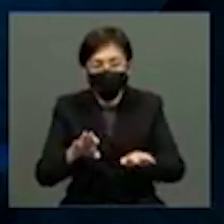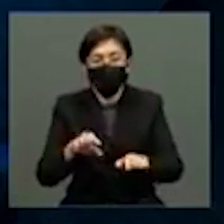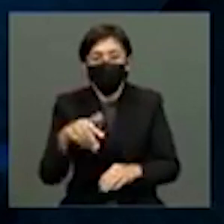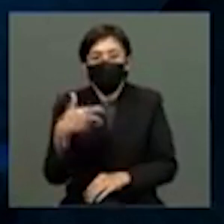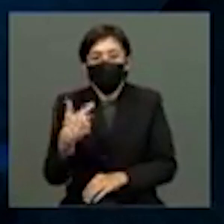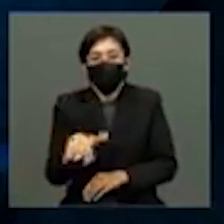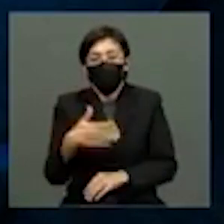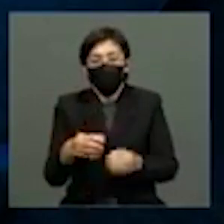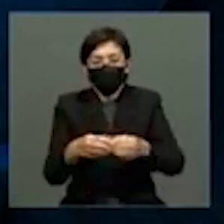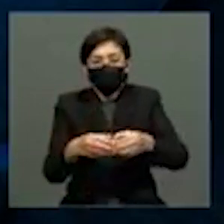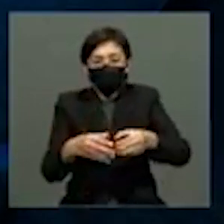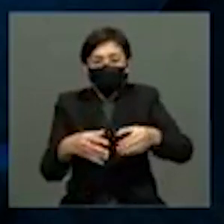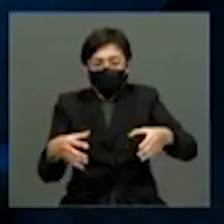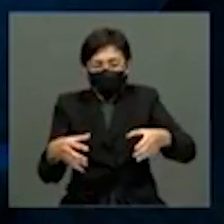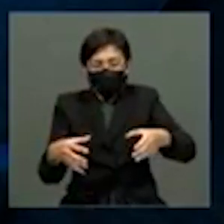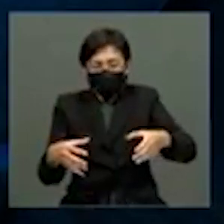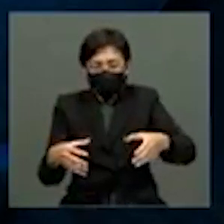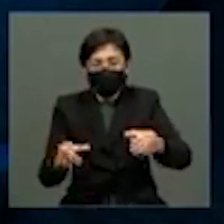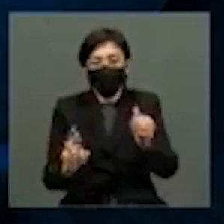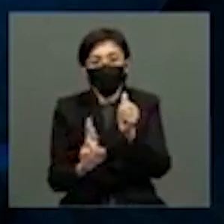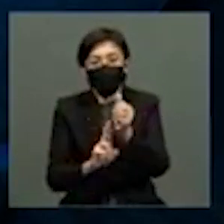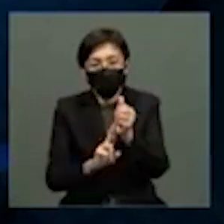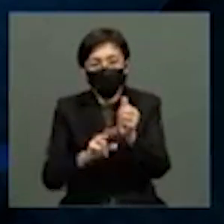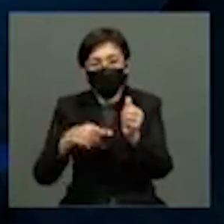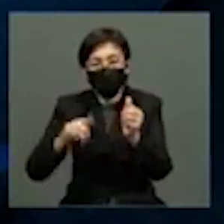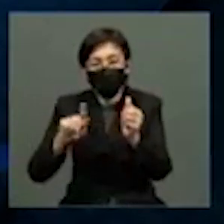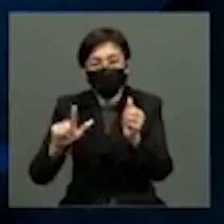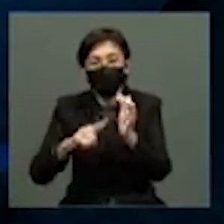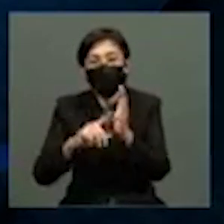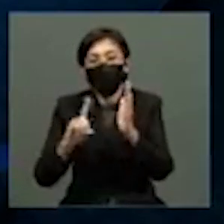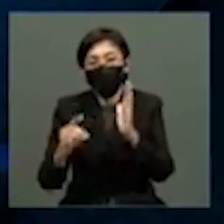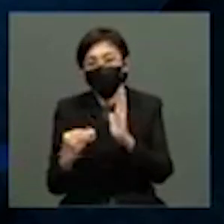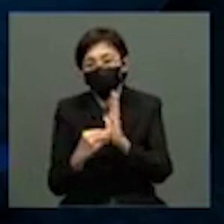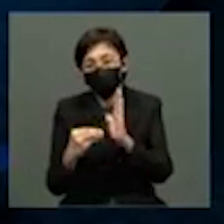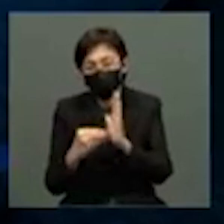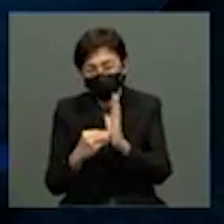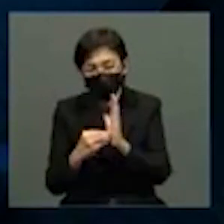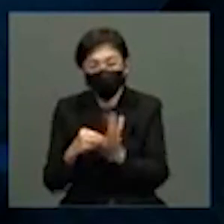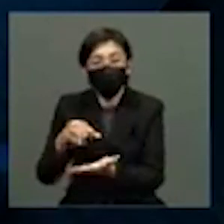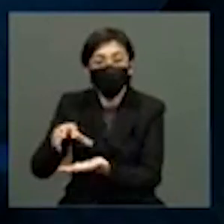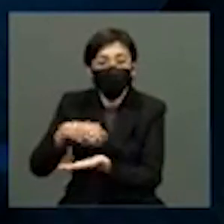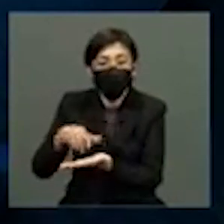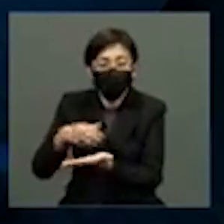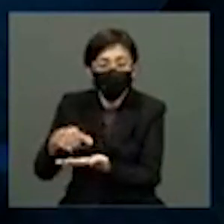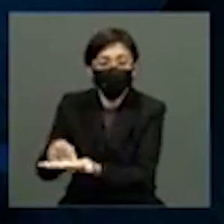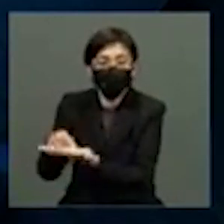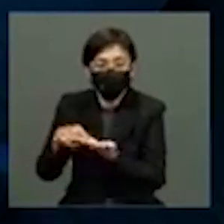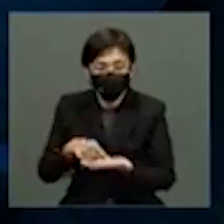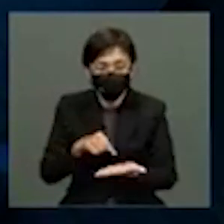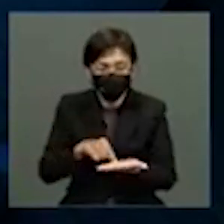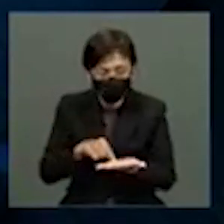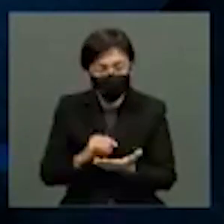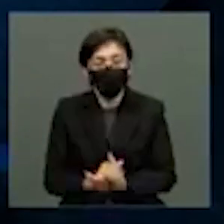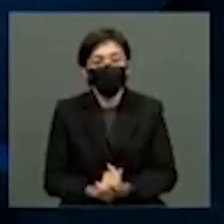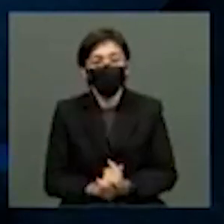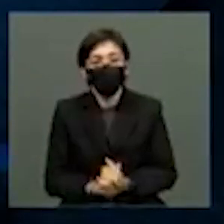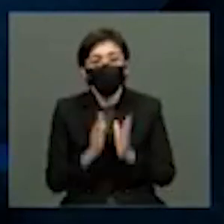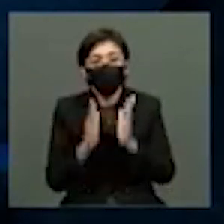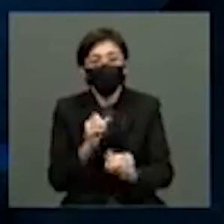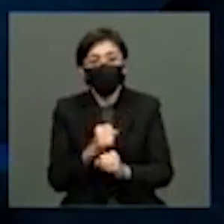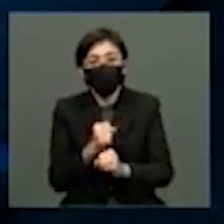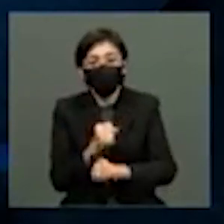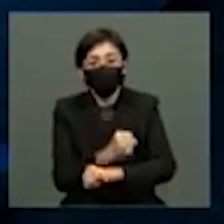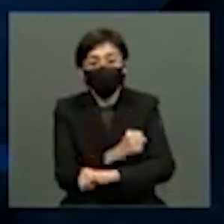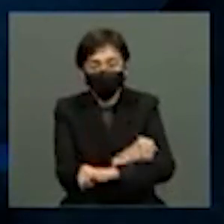ญ่ทางท่านรองปลัดกรุงเทพมหานครได้รายงานมานะครับว่าสถานการณ์ของคนงาน